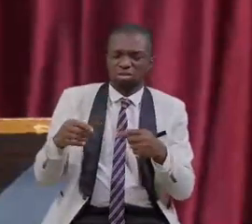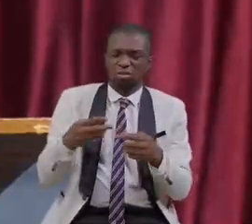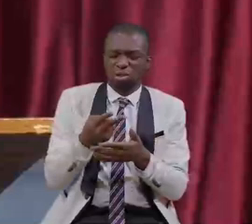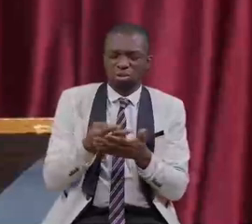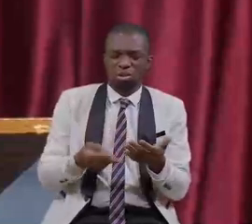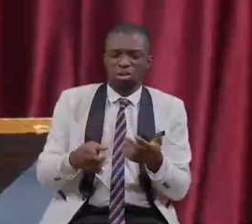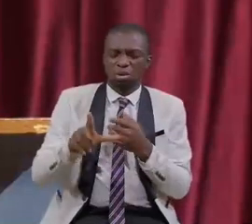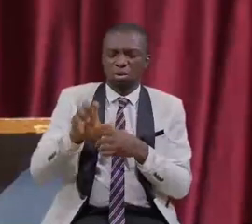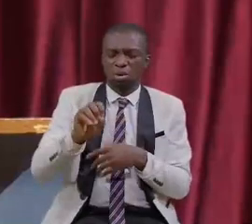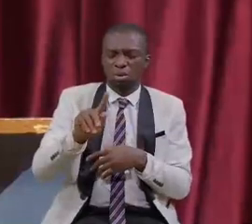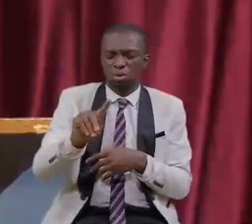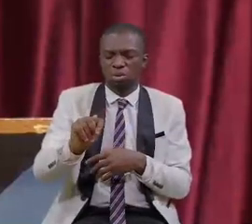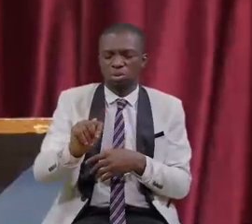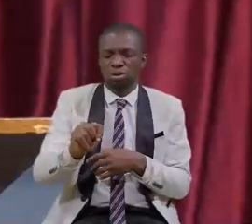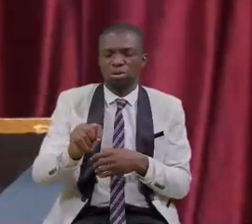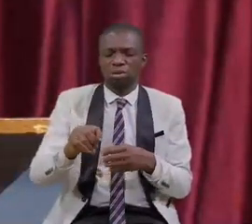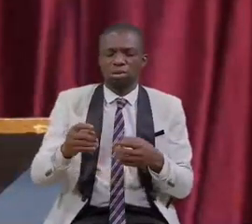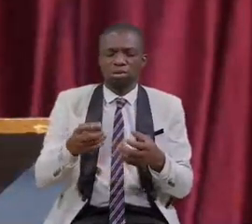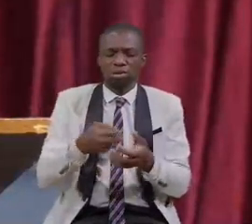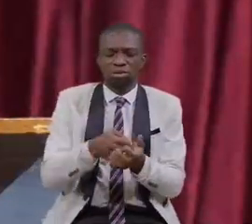Abraham a dit, mais qu'il n'y ait pas de querelle.